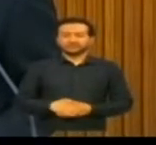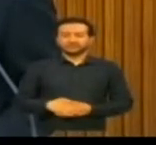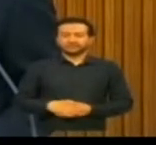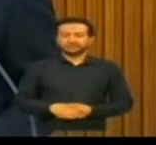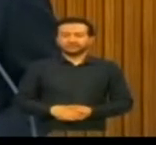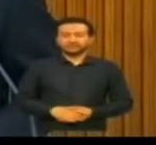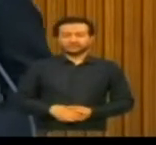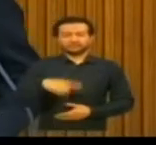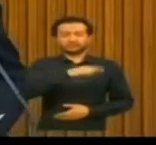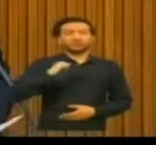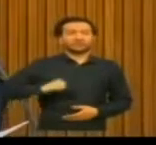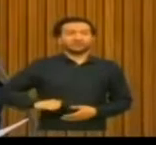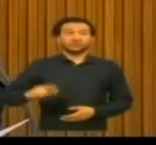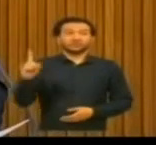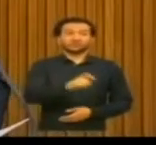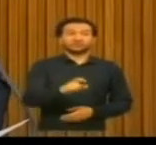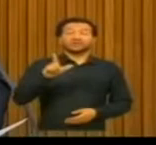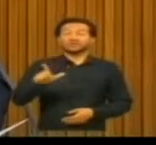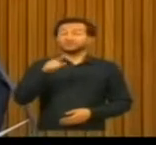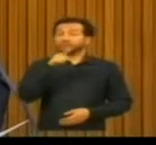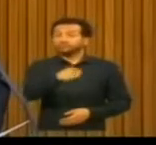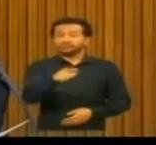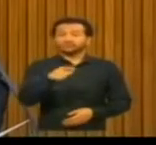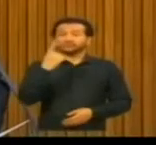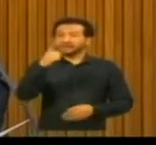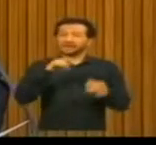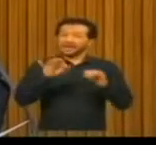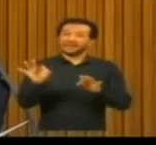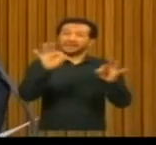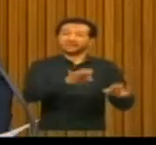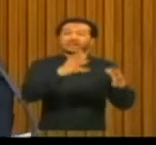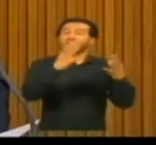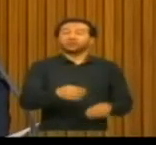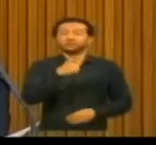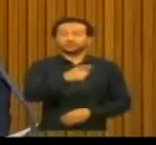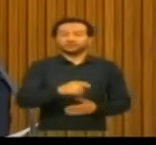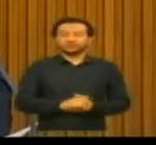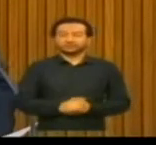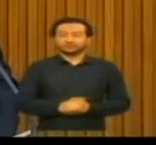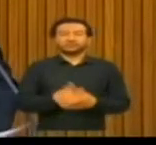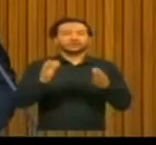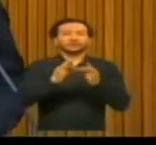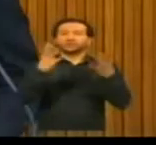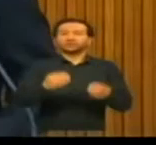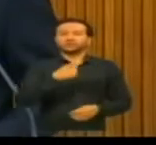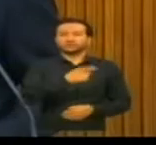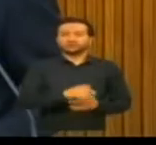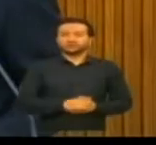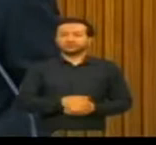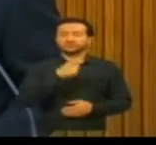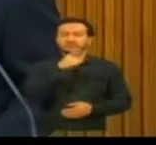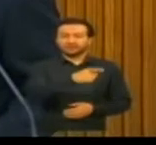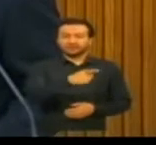Bu savcıya sormak gerekiyor. Senin başına böyle bir şey gelseydi ne olurdu? Ne olurdu?